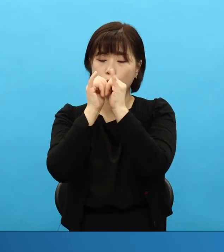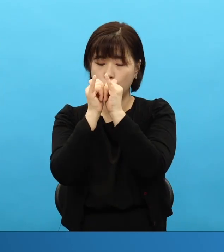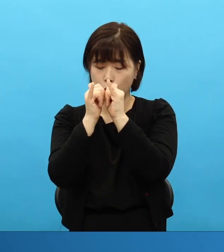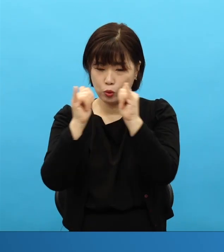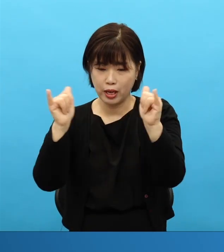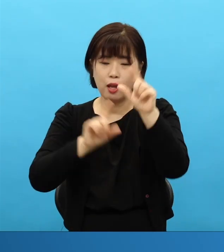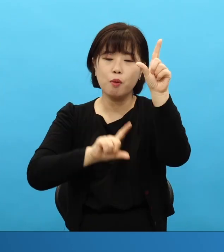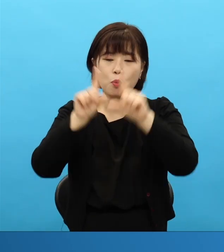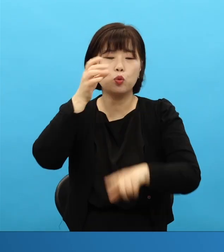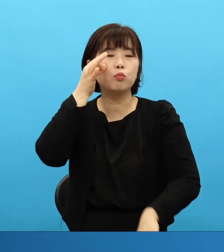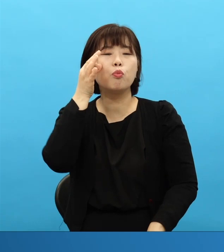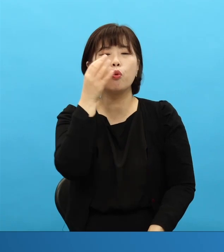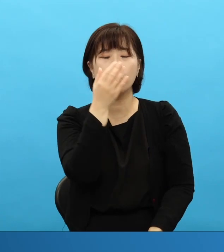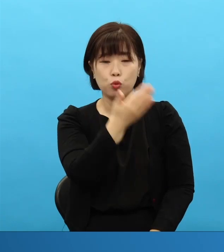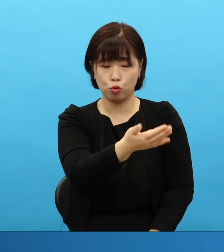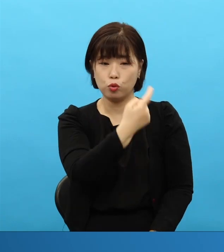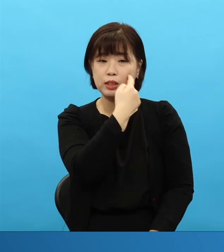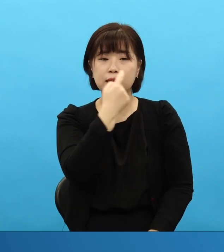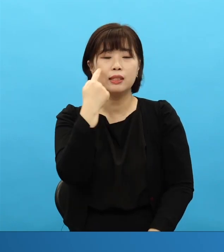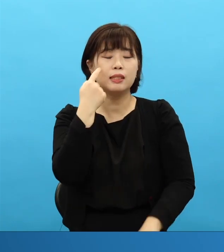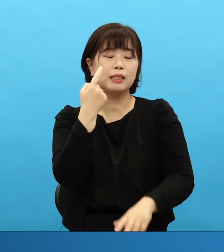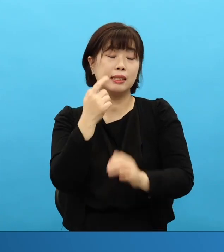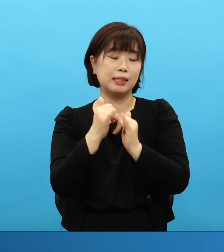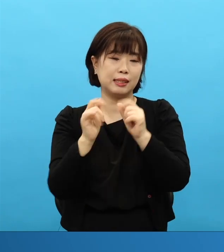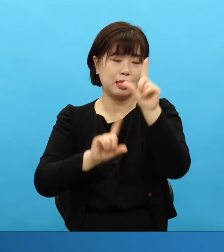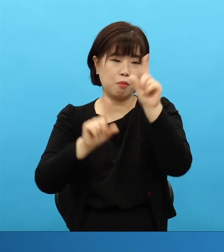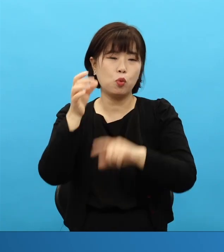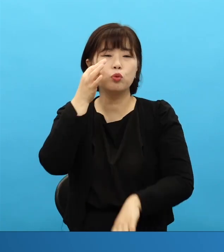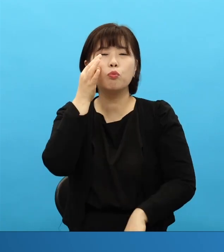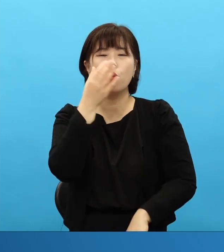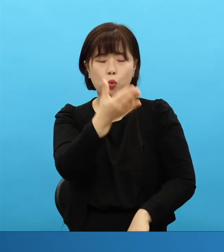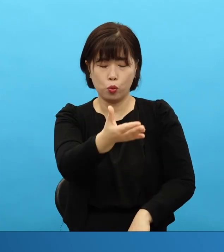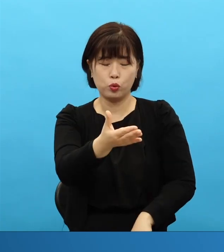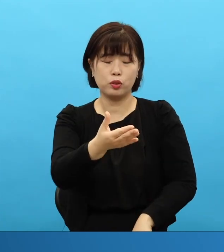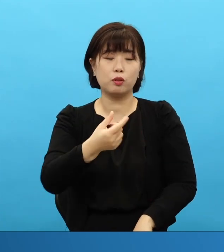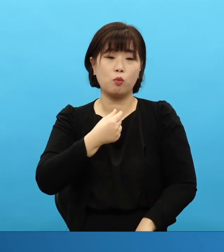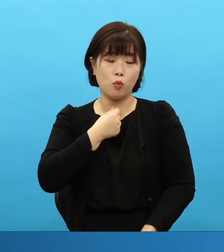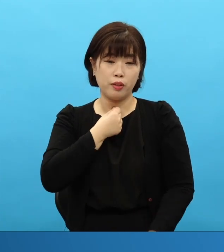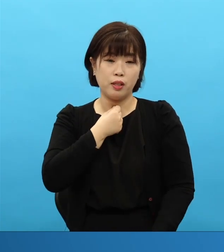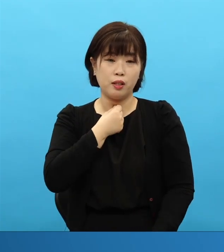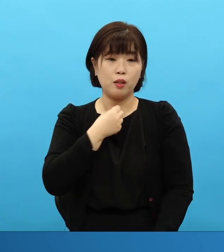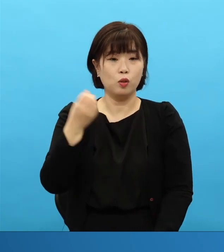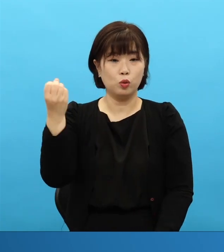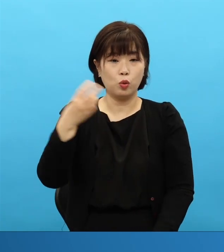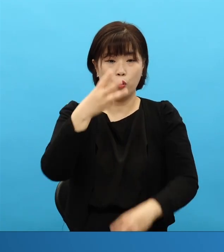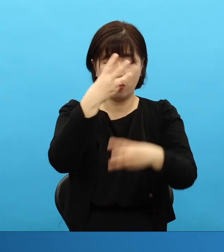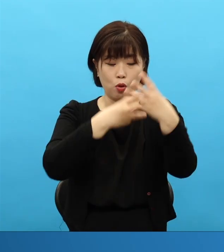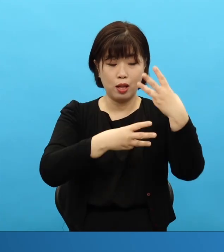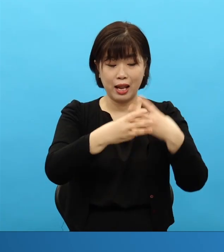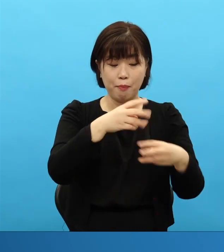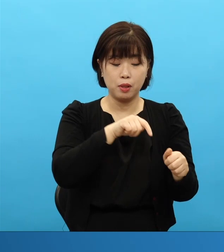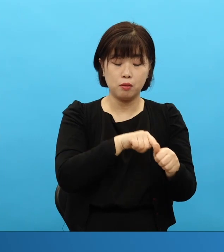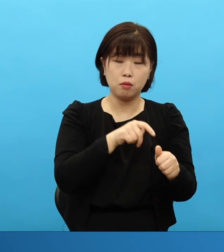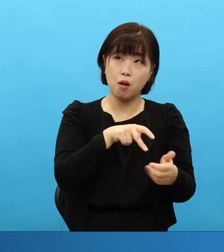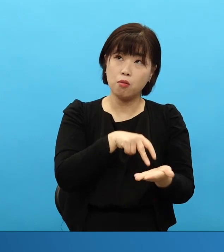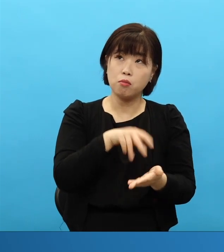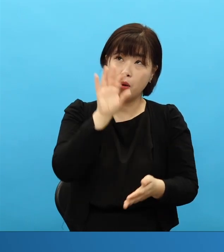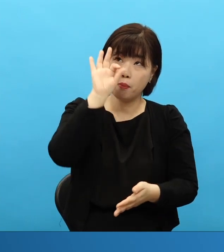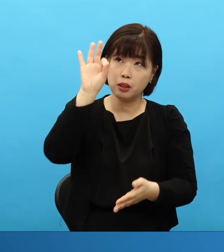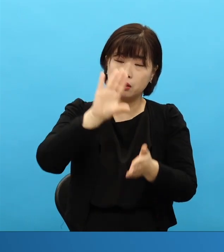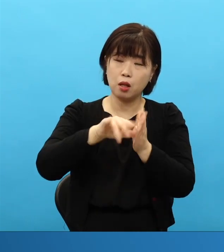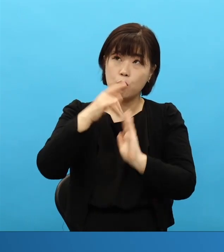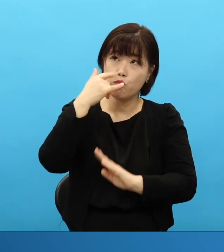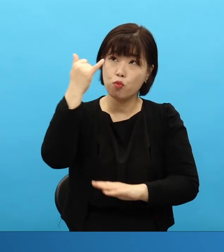서주시길 부탁드리고 또 우리 부모님들 또 우리 목회자 중직자들이 없으면 우리 랩런트도 없는 거거든요. 그러니까